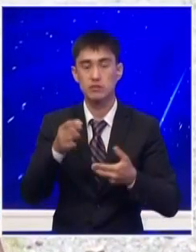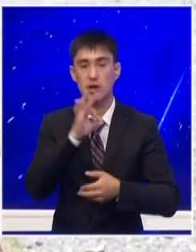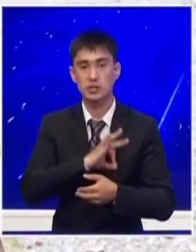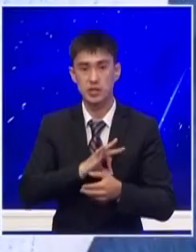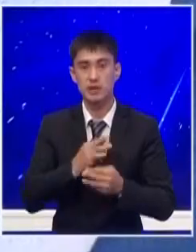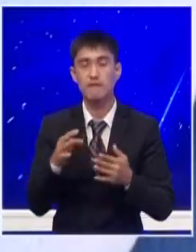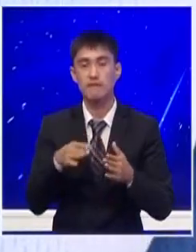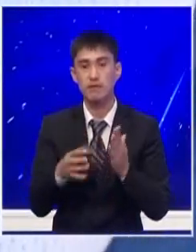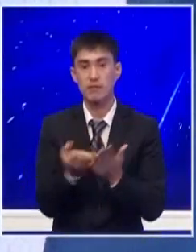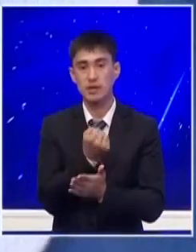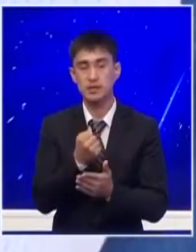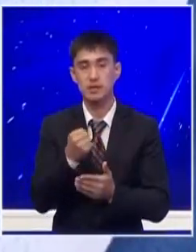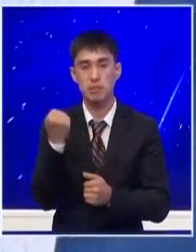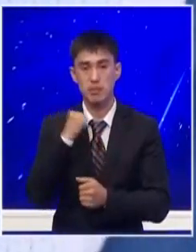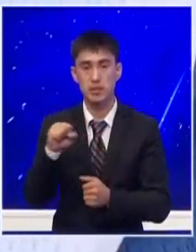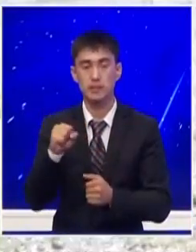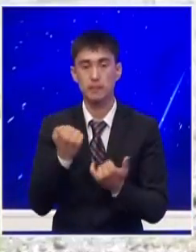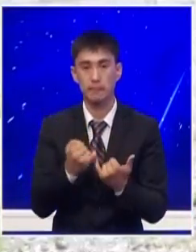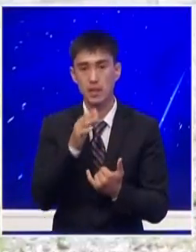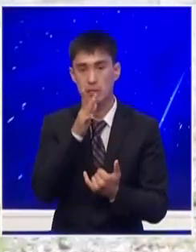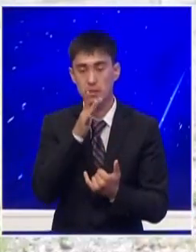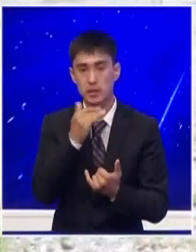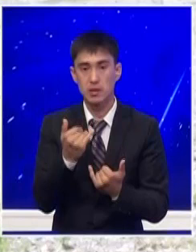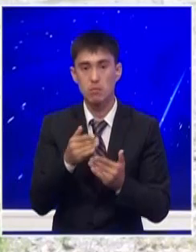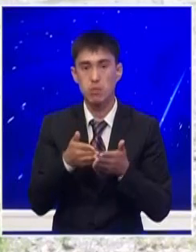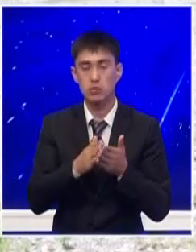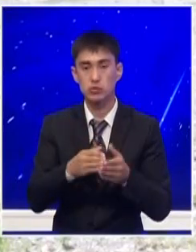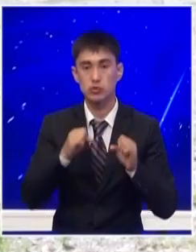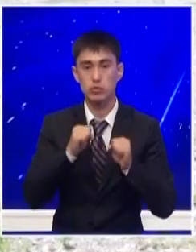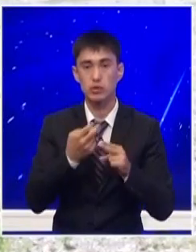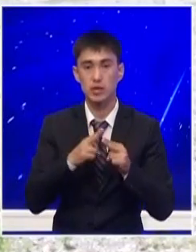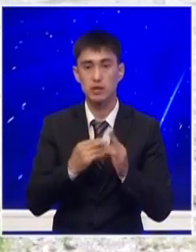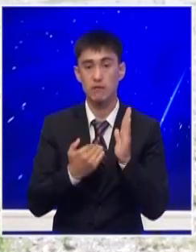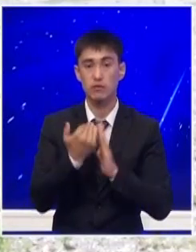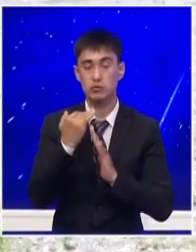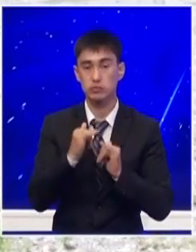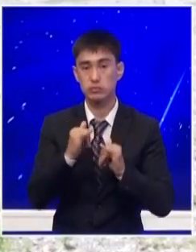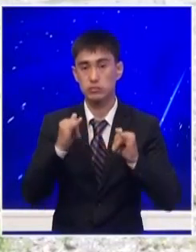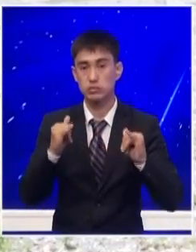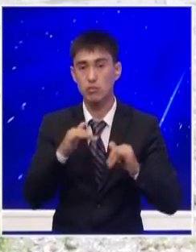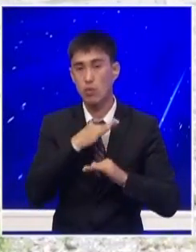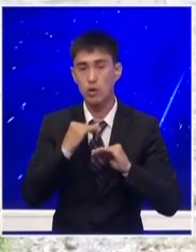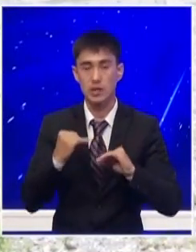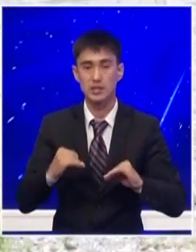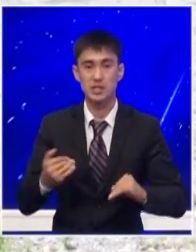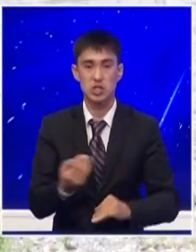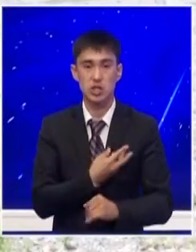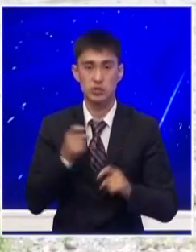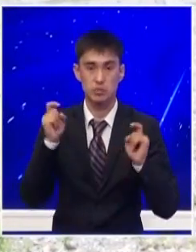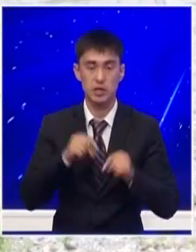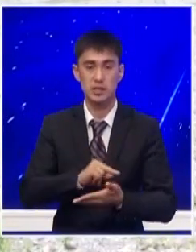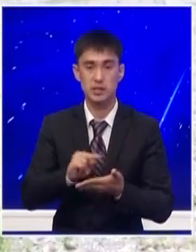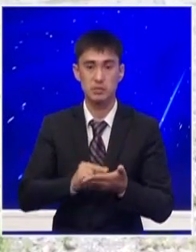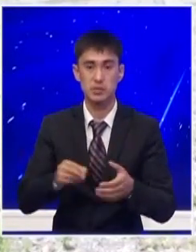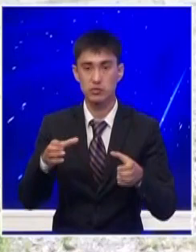и выявляется победитель. На данный момент парусный спорт набирает очень высокие обороты. То есть много детей, желающих приходить записаться